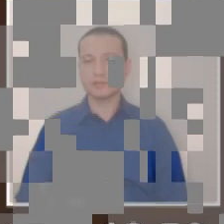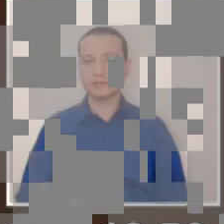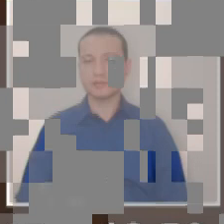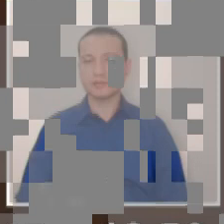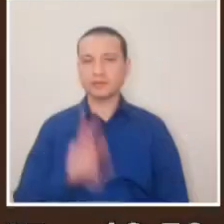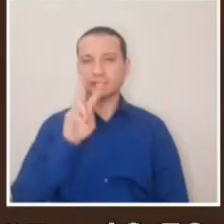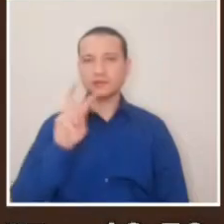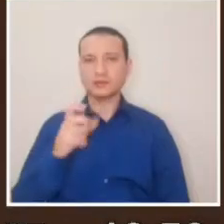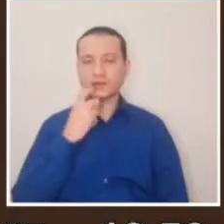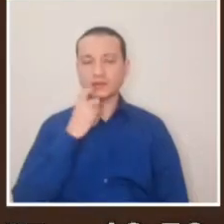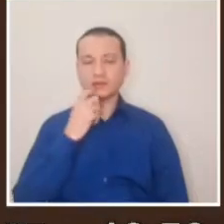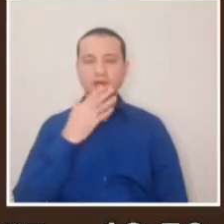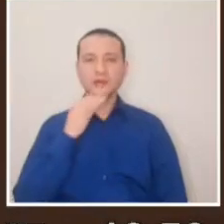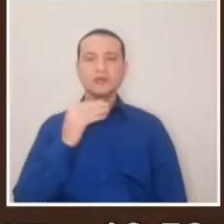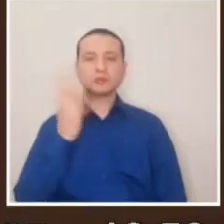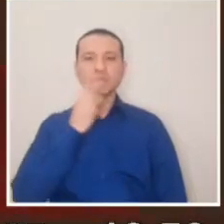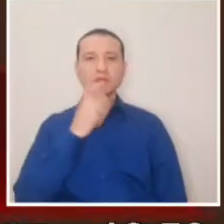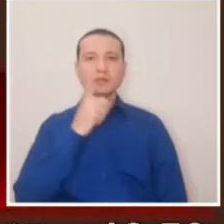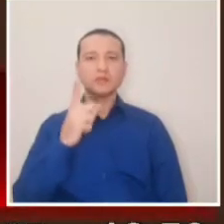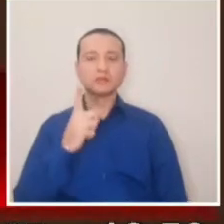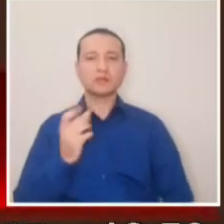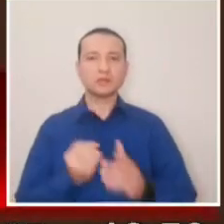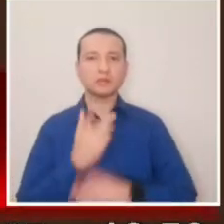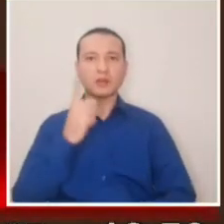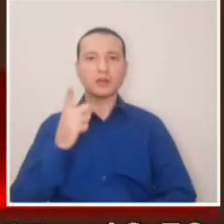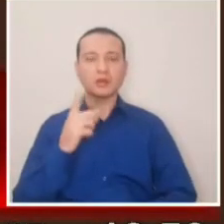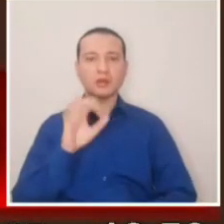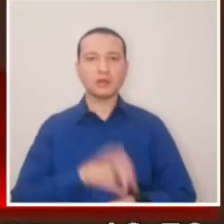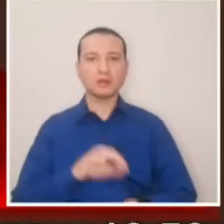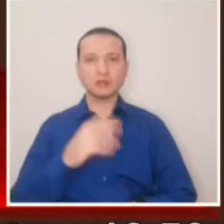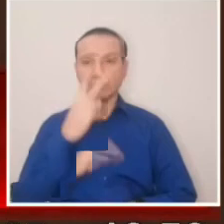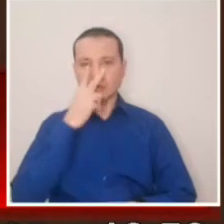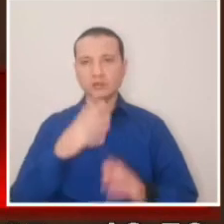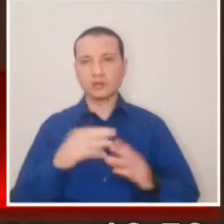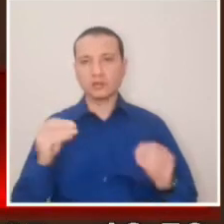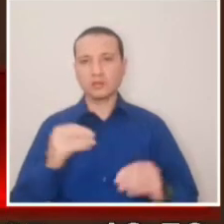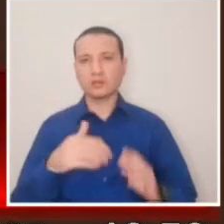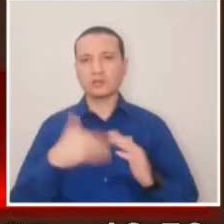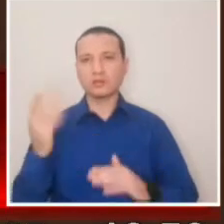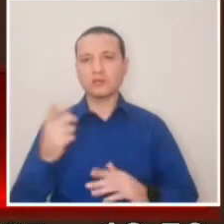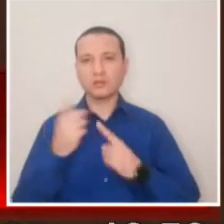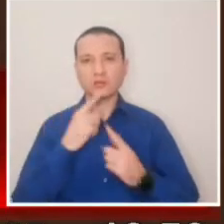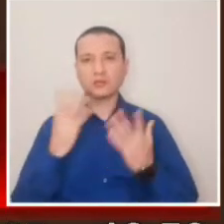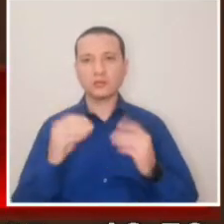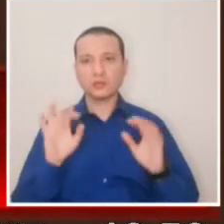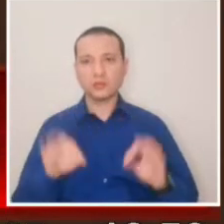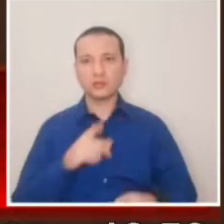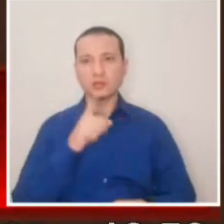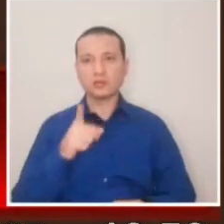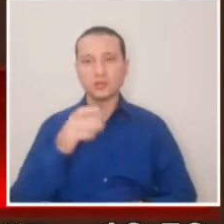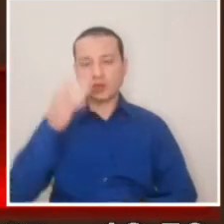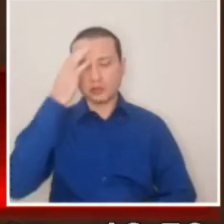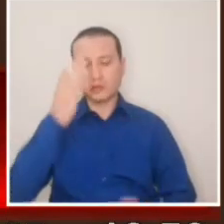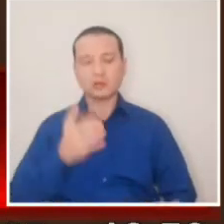18 yaşındaki genç müzisyen Bir sabah aniden görme duyusunu kaybetti ardından konuşamamaya da başladı hastane